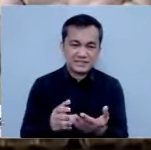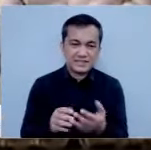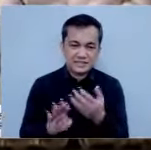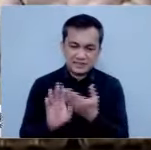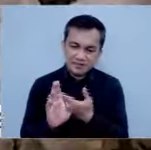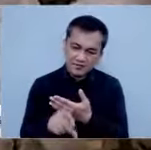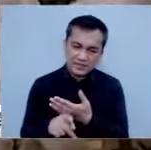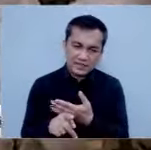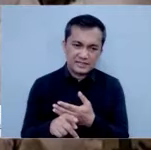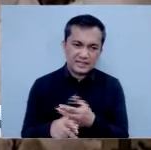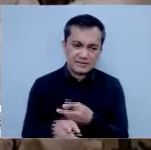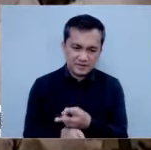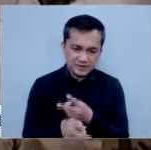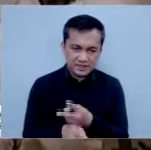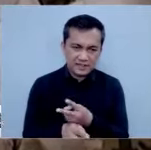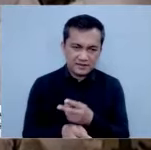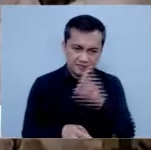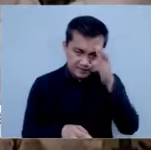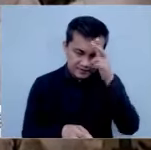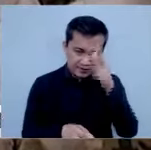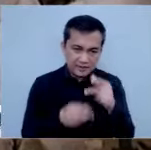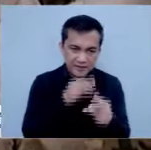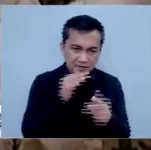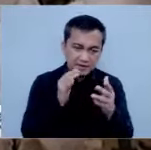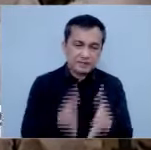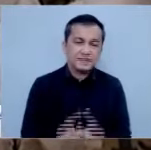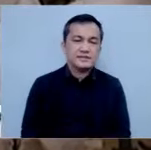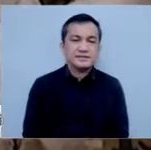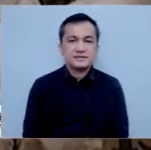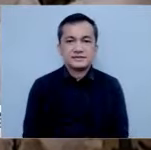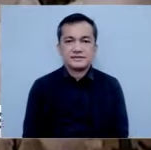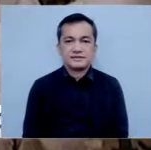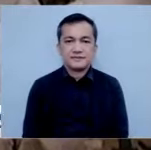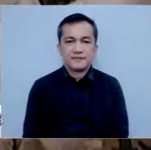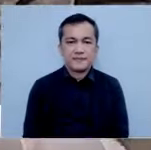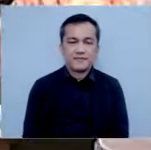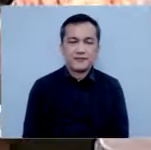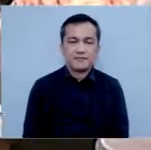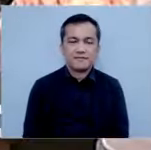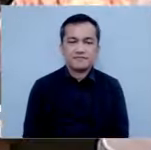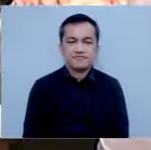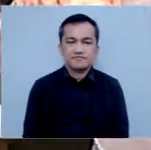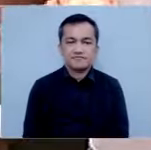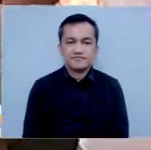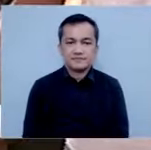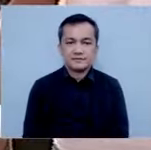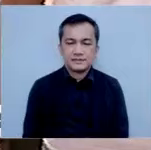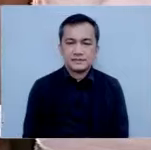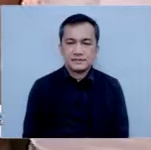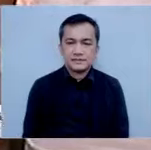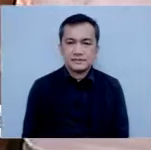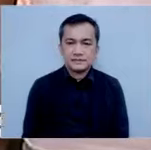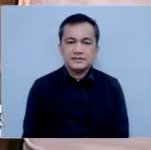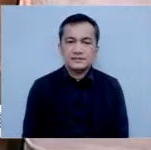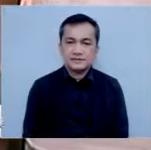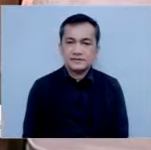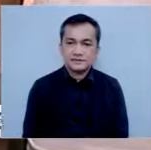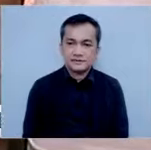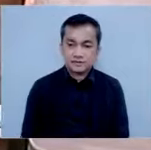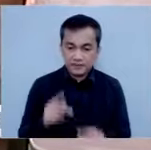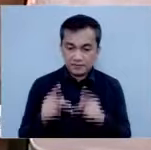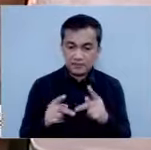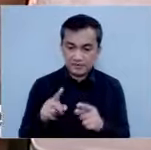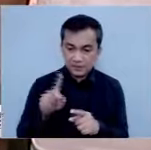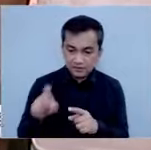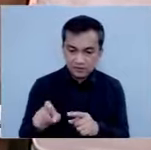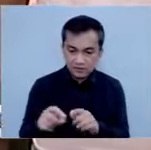sa pag-aalaga ng manok ang mga farmers. Just kung mamimili ang tatanungin, tumaas man o